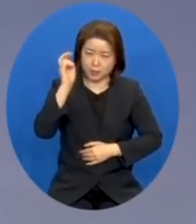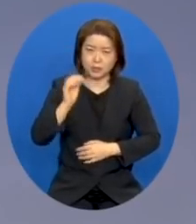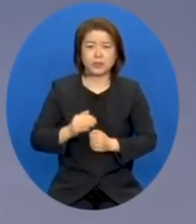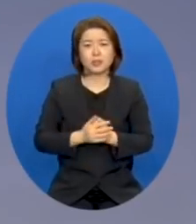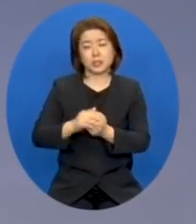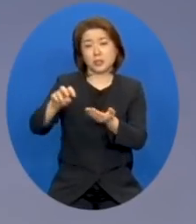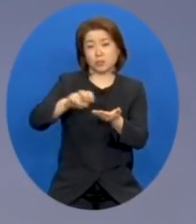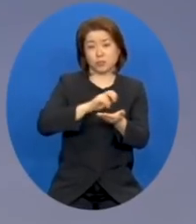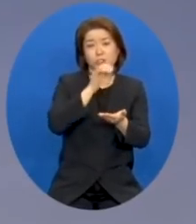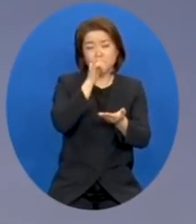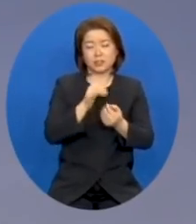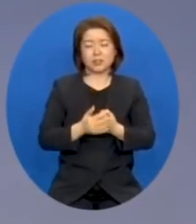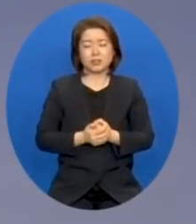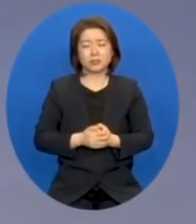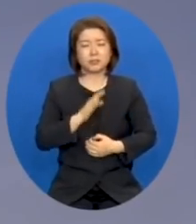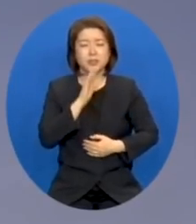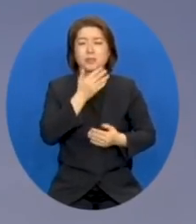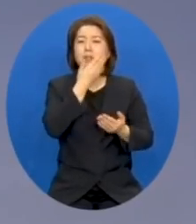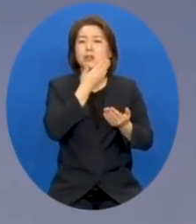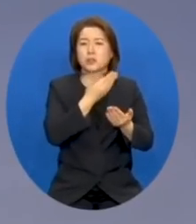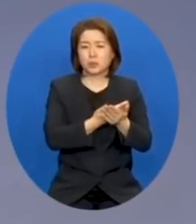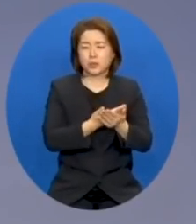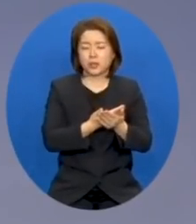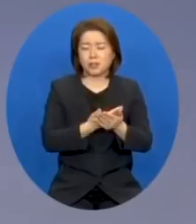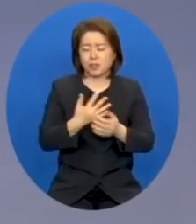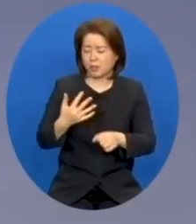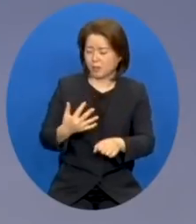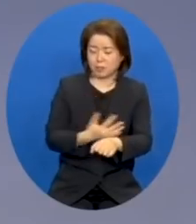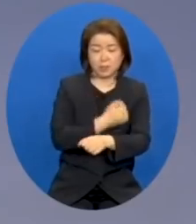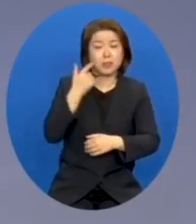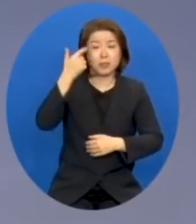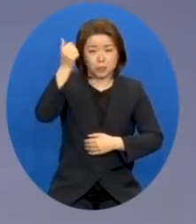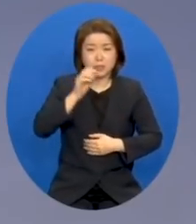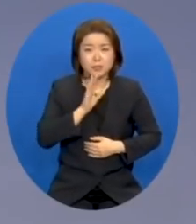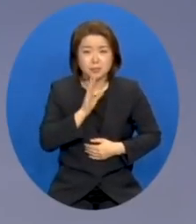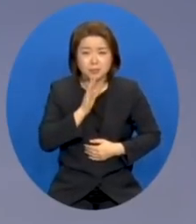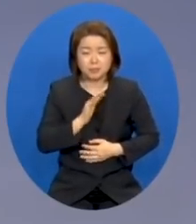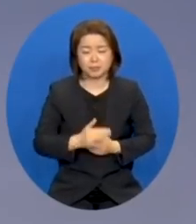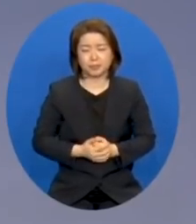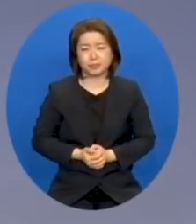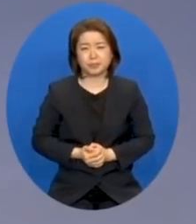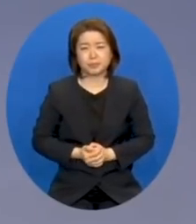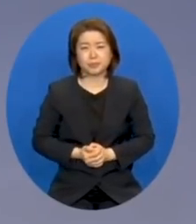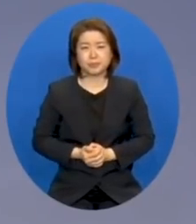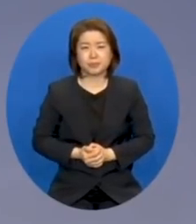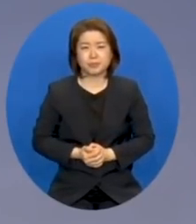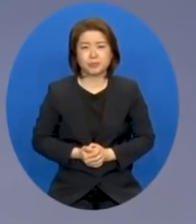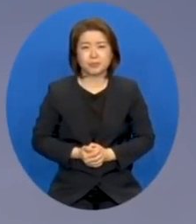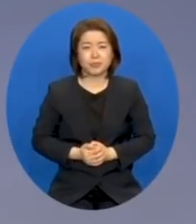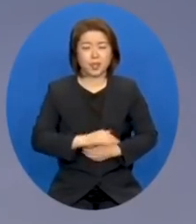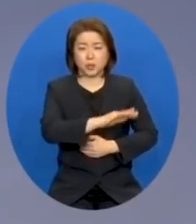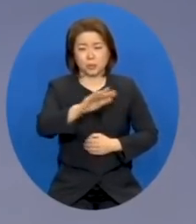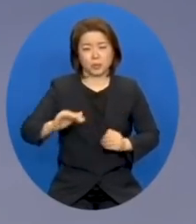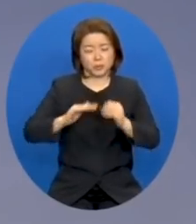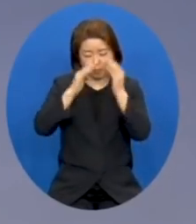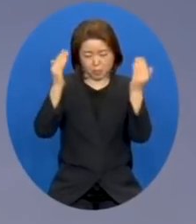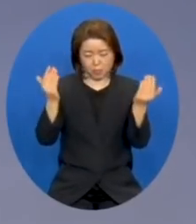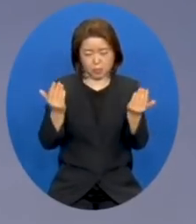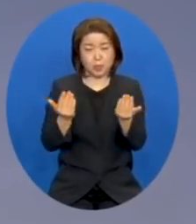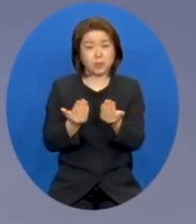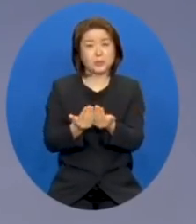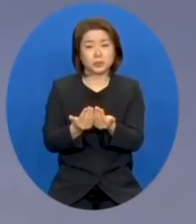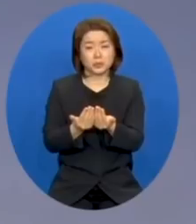그 참 귀한 정말 대단한 목사님 2 cg 않습니까 우리 뭐 2 에게는